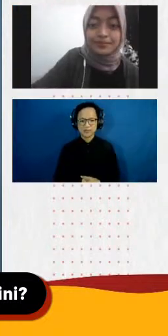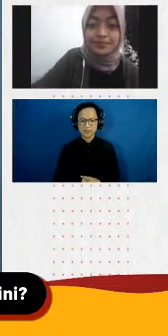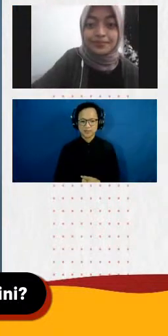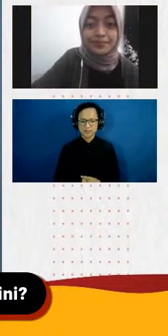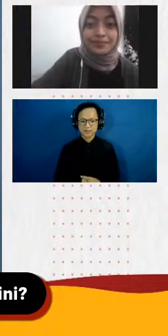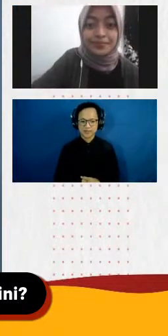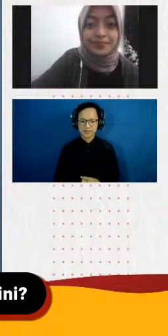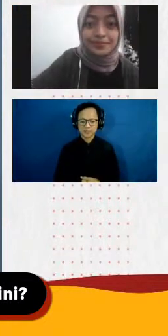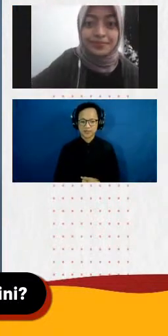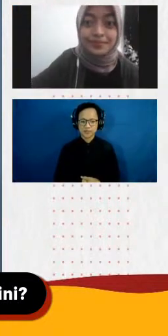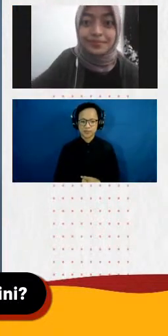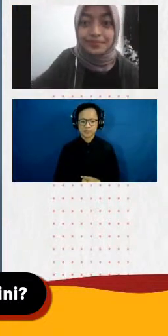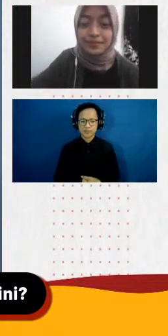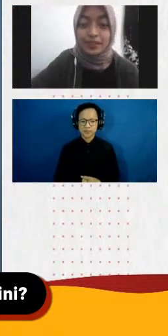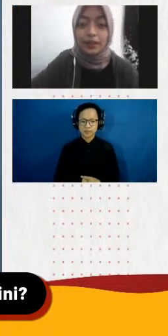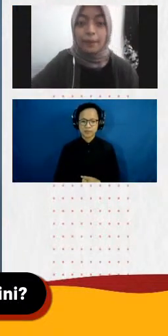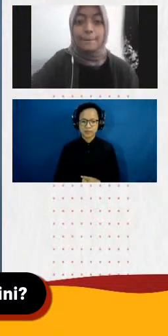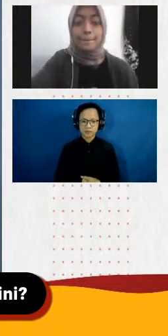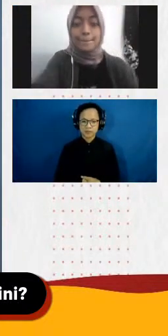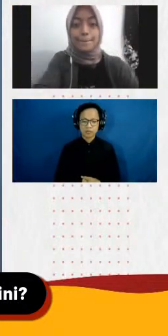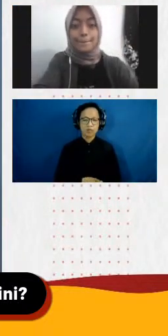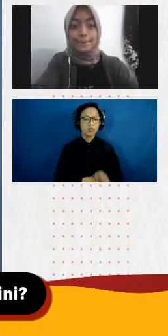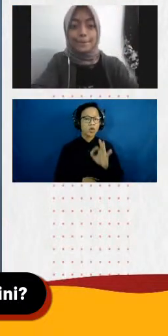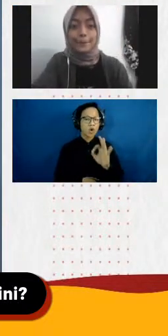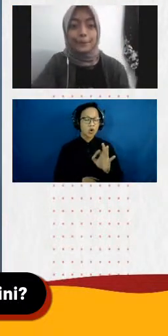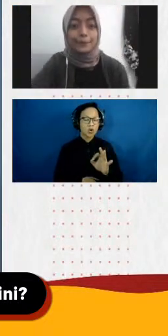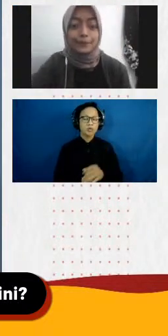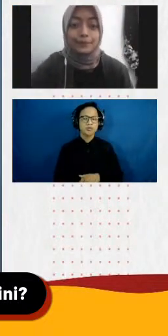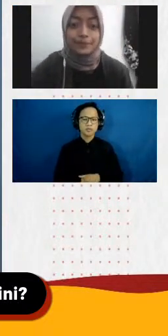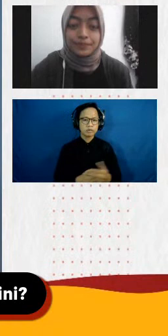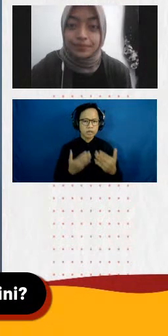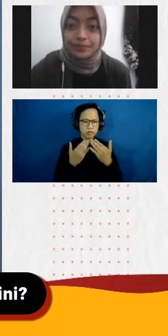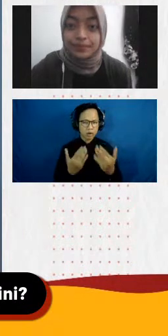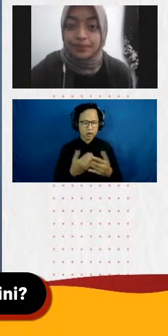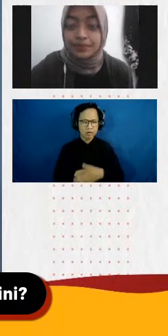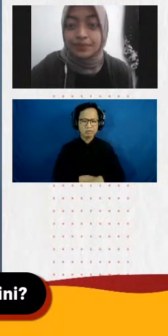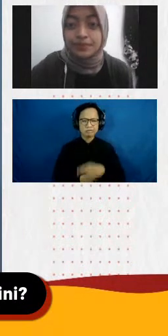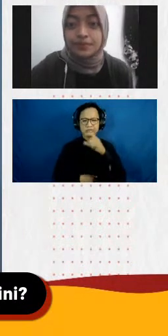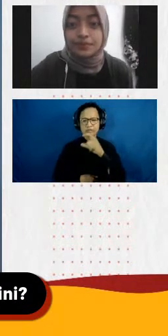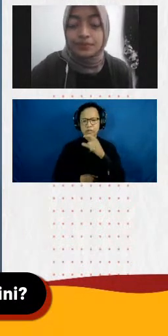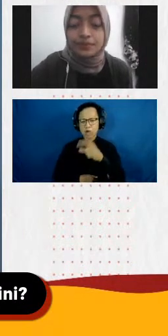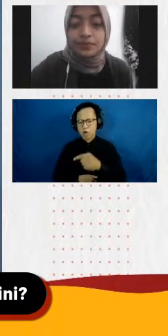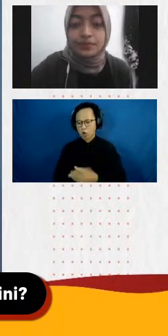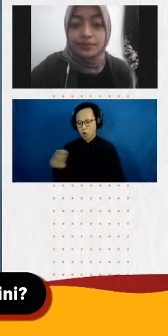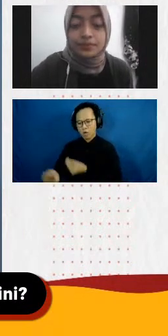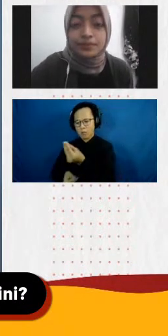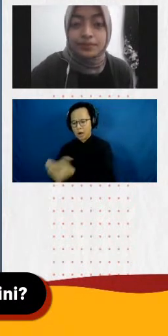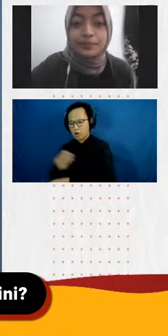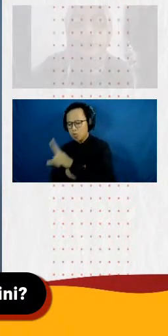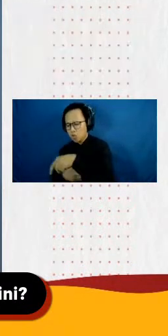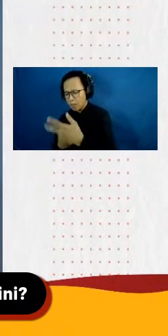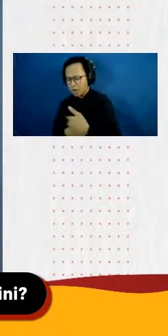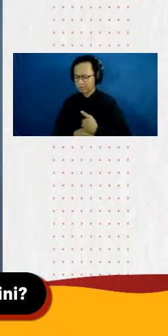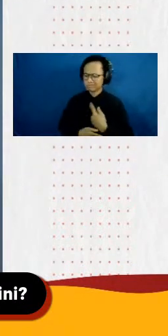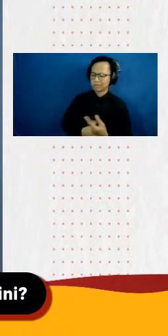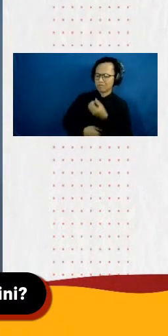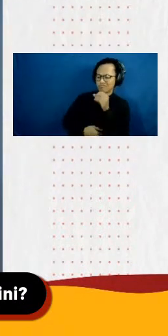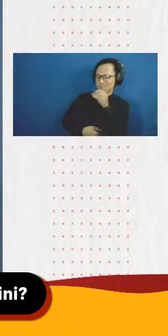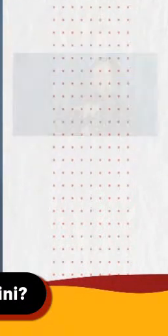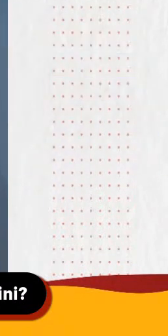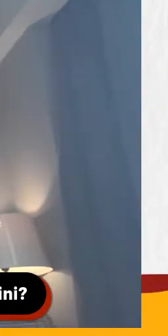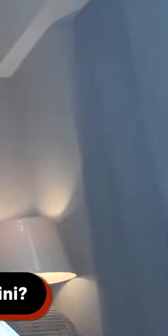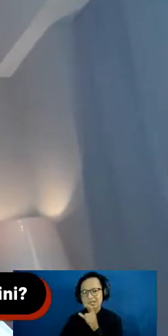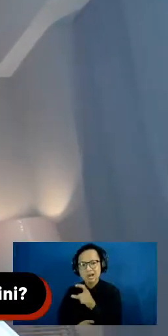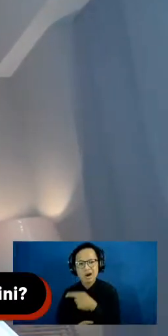iya. Nih, makasih dari Rusmala Dewi. Bagaimana cara menjawab keinginan pasar di tengah pandemi ini? Ya, seperti yang tadi awal saya ceritain